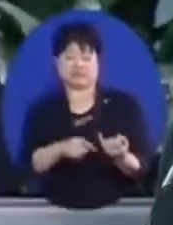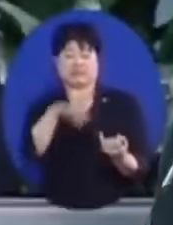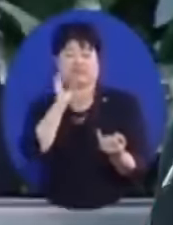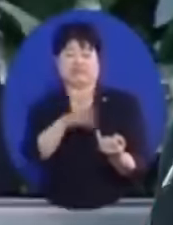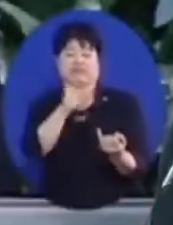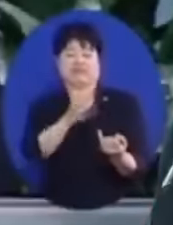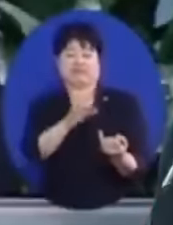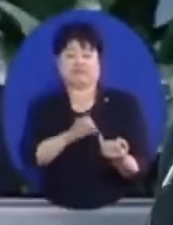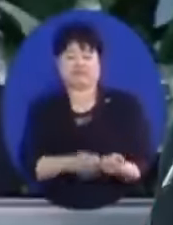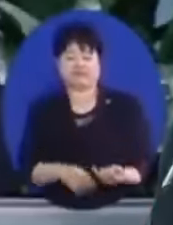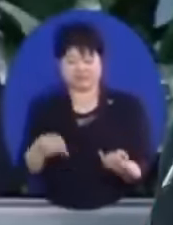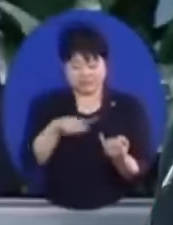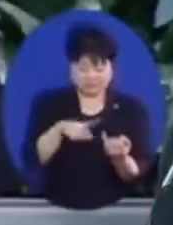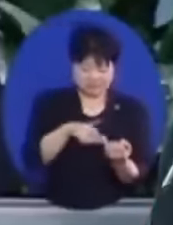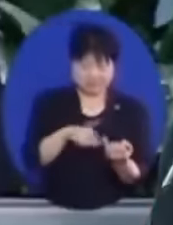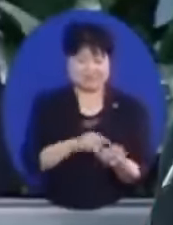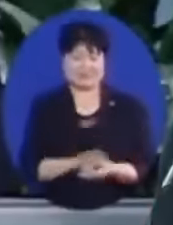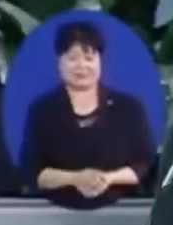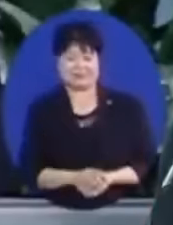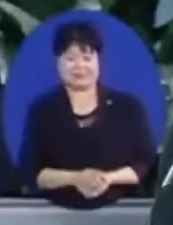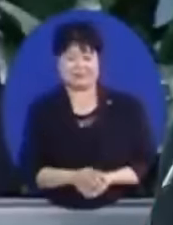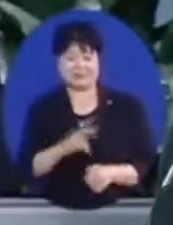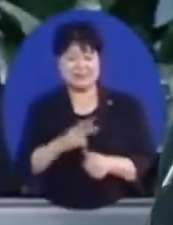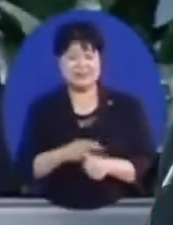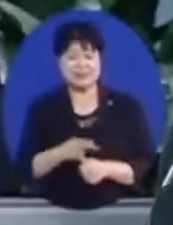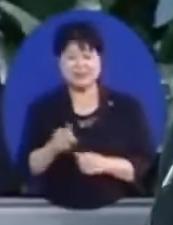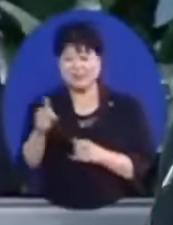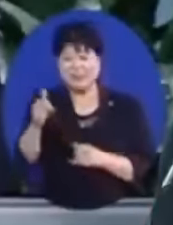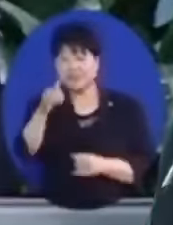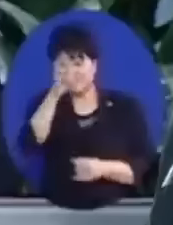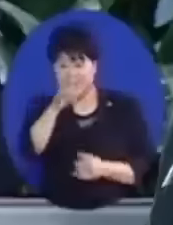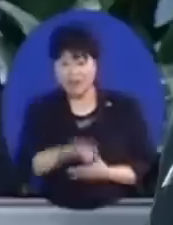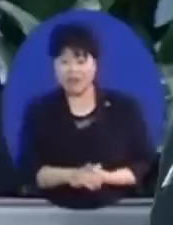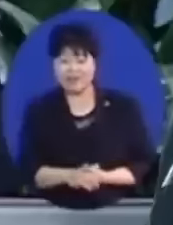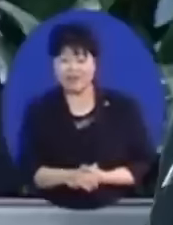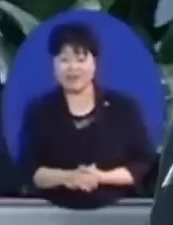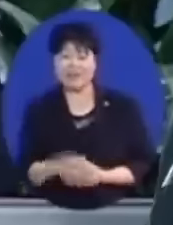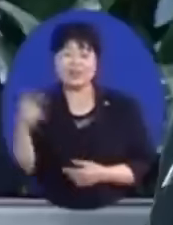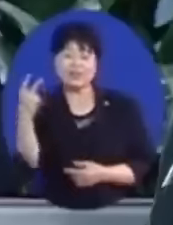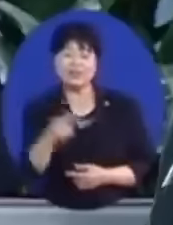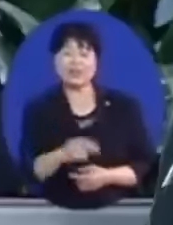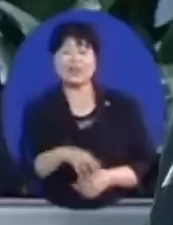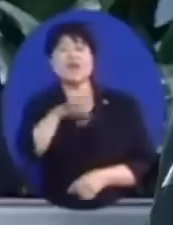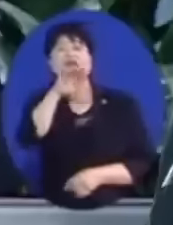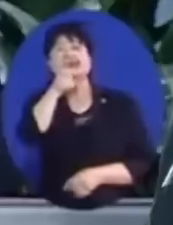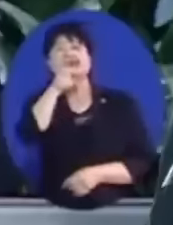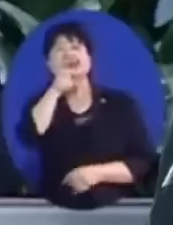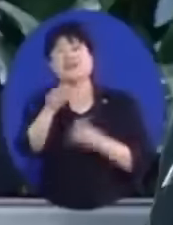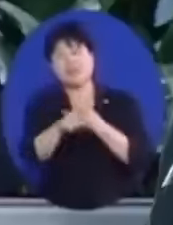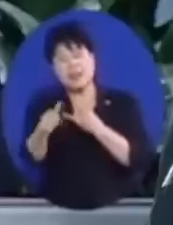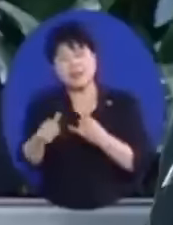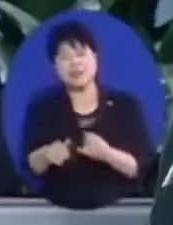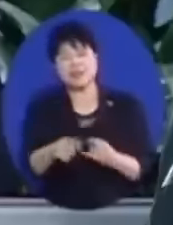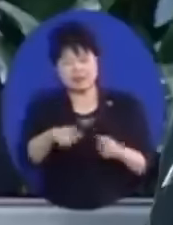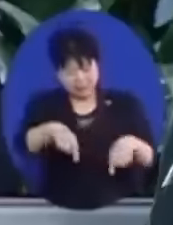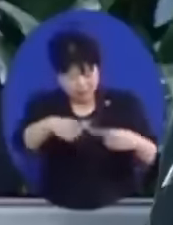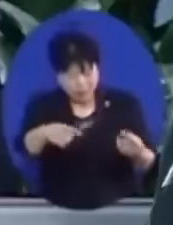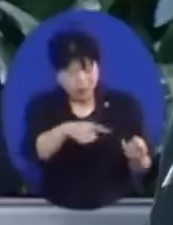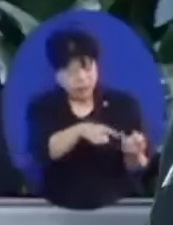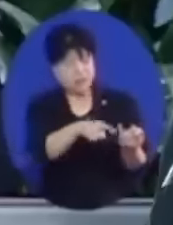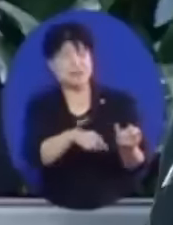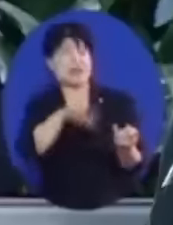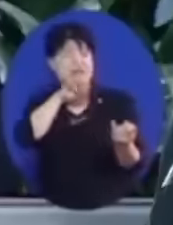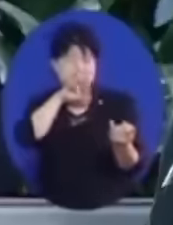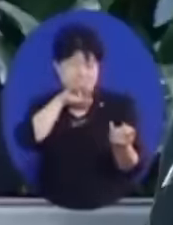꾸짖고 교훈하고 가르치려고 하는 남편이 있는 것입니다. 그렇지 않으면 불평 많은 남편, 들어오면